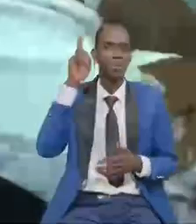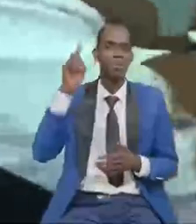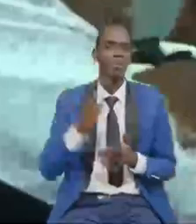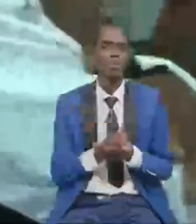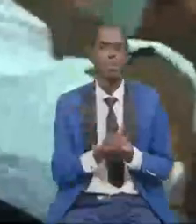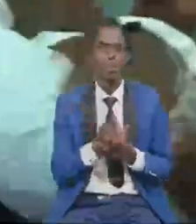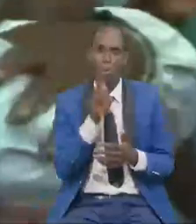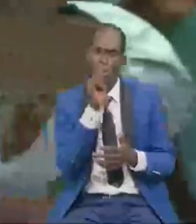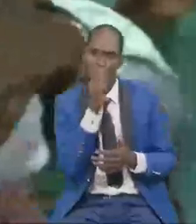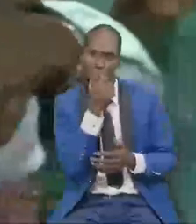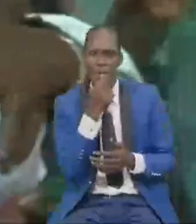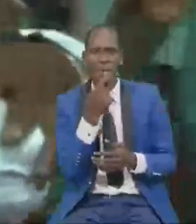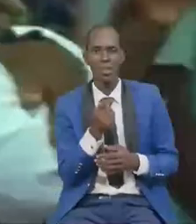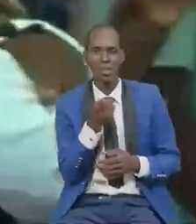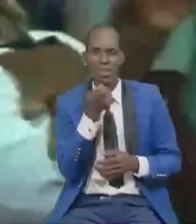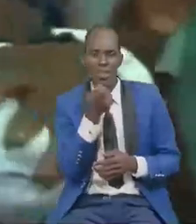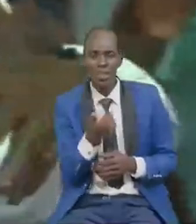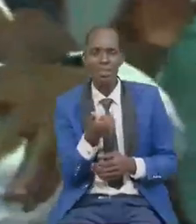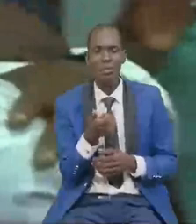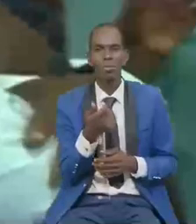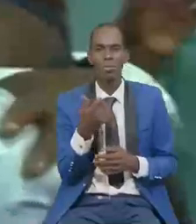Porte cette petite humiliation pour lui.